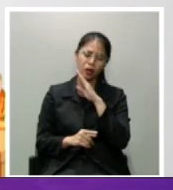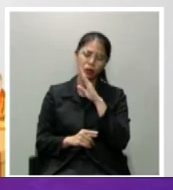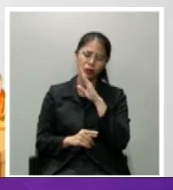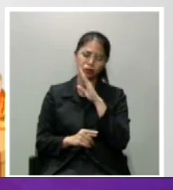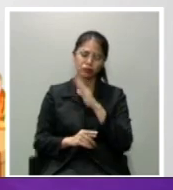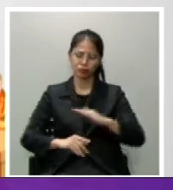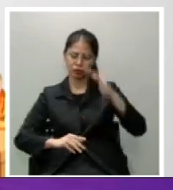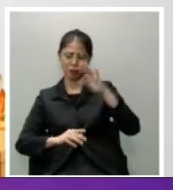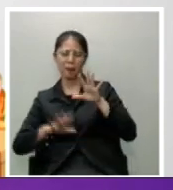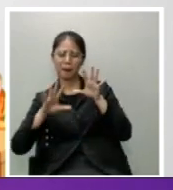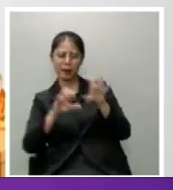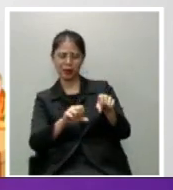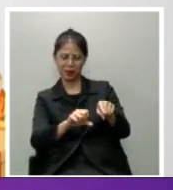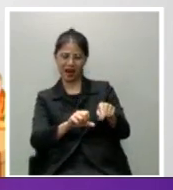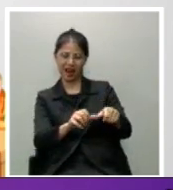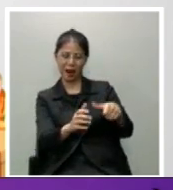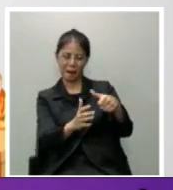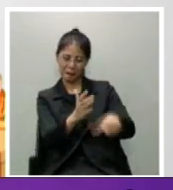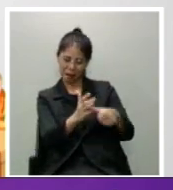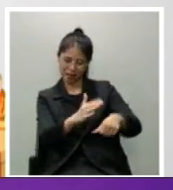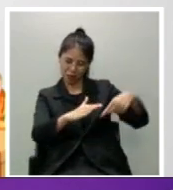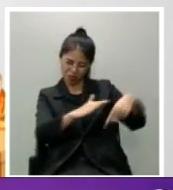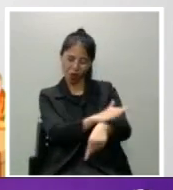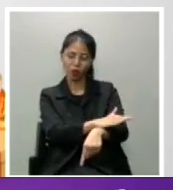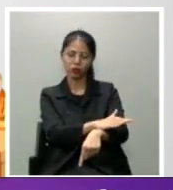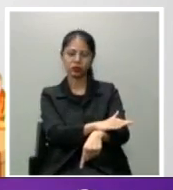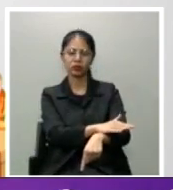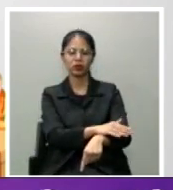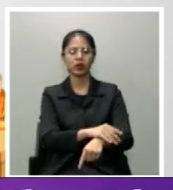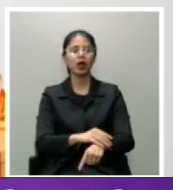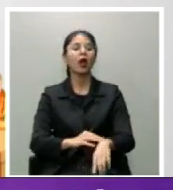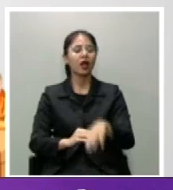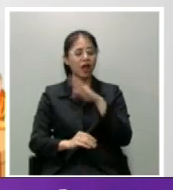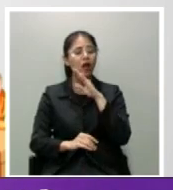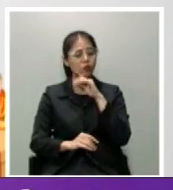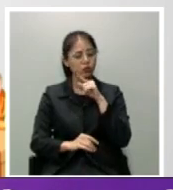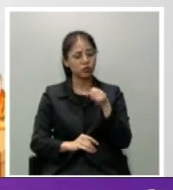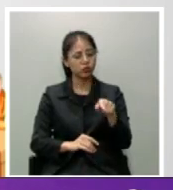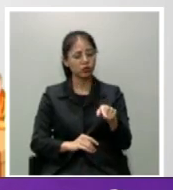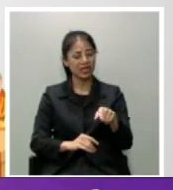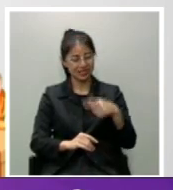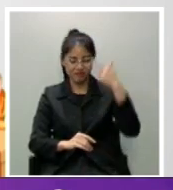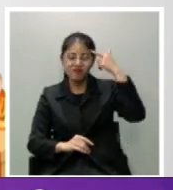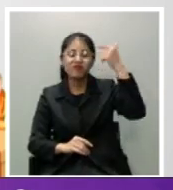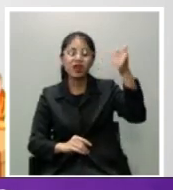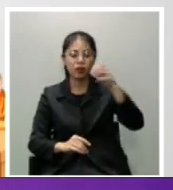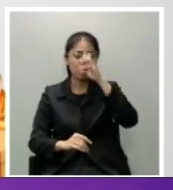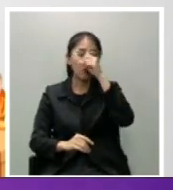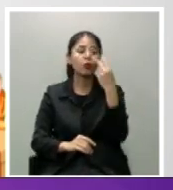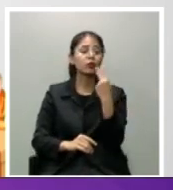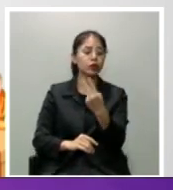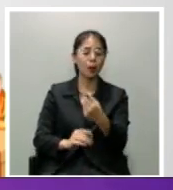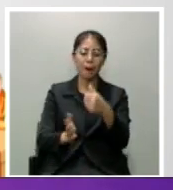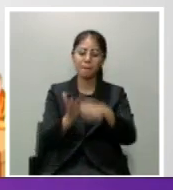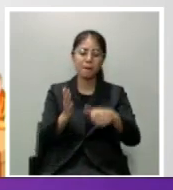จับและพบว่าหนีภาษีเขาบอกว่าเก่งจริงคุณพิสูจน์ว่าคุณไม่ได้หนีภาษี